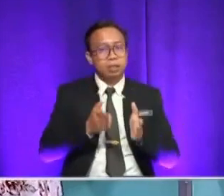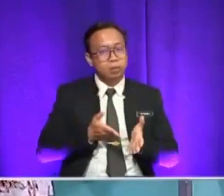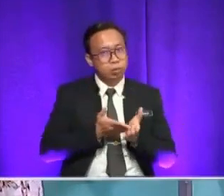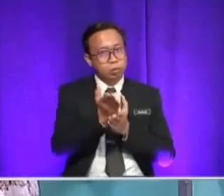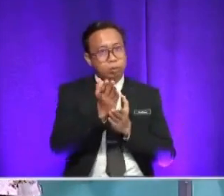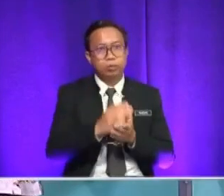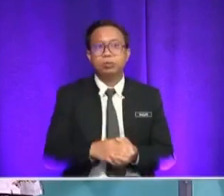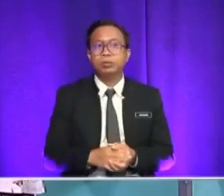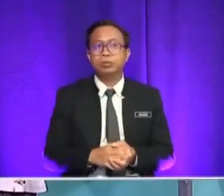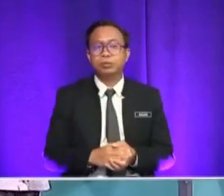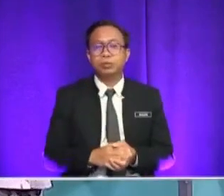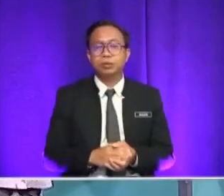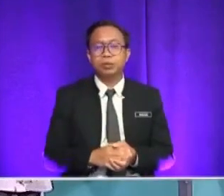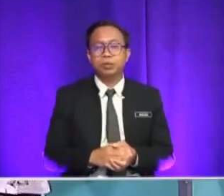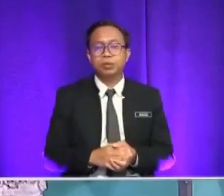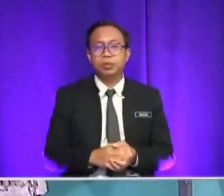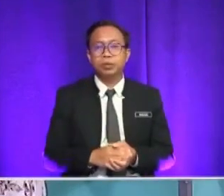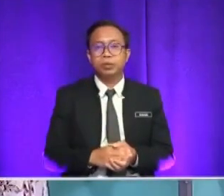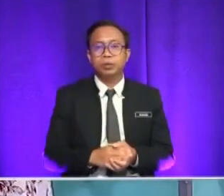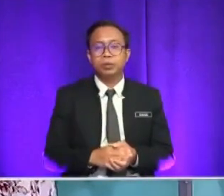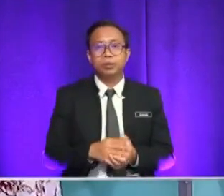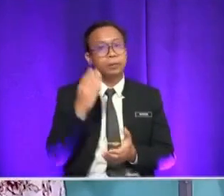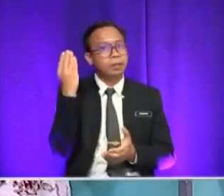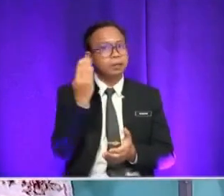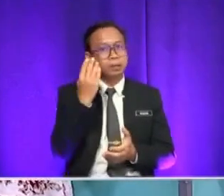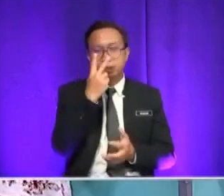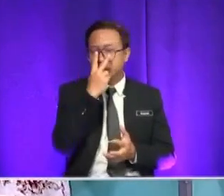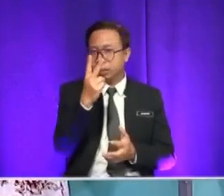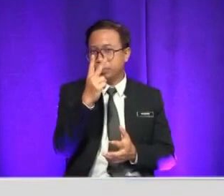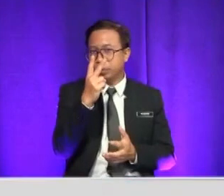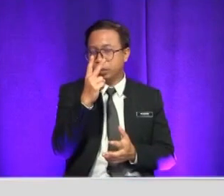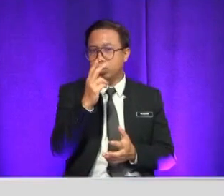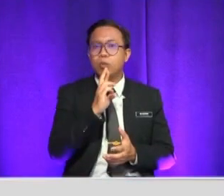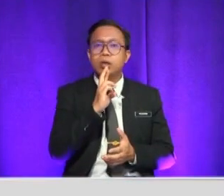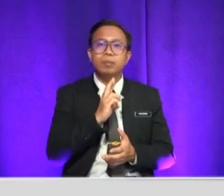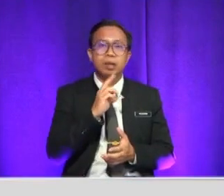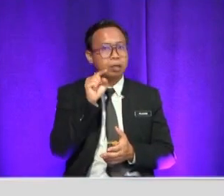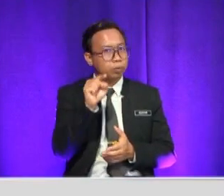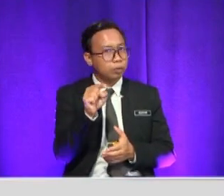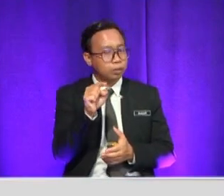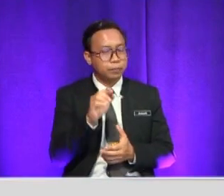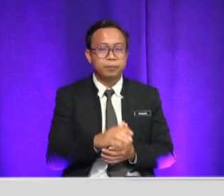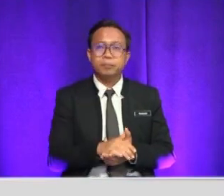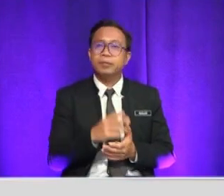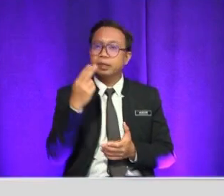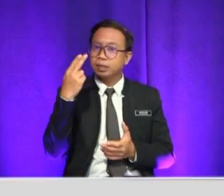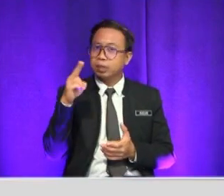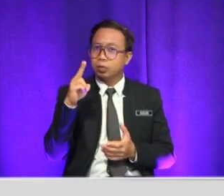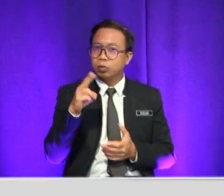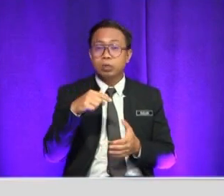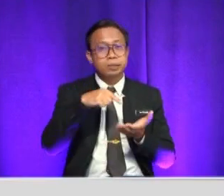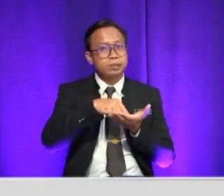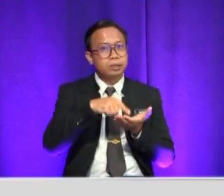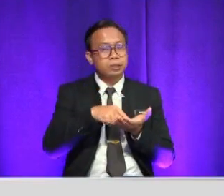tu? Ni. Okey. So kalau biasa kita nampak ada button merah dengan button hijau. Okey. So kalau dekat